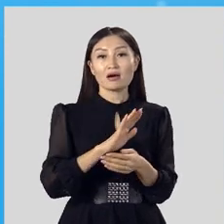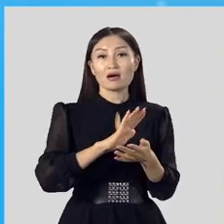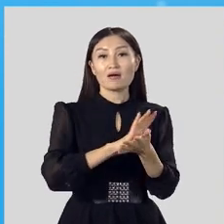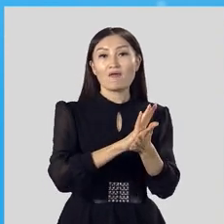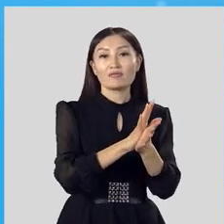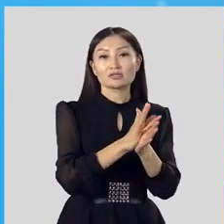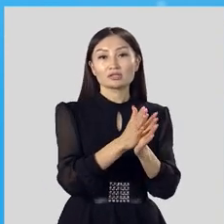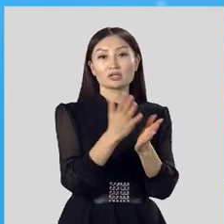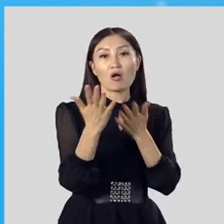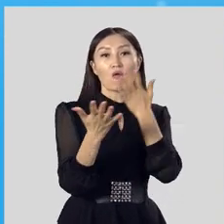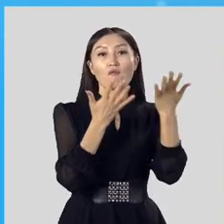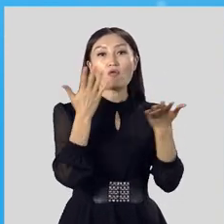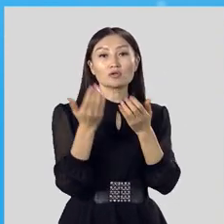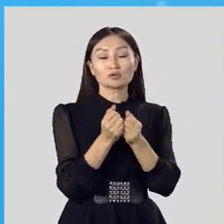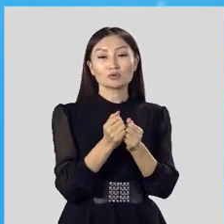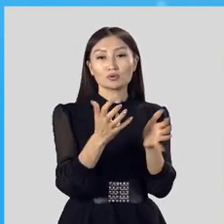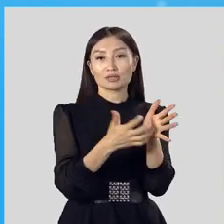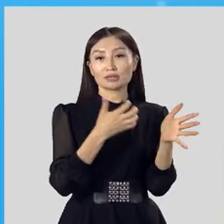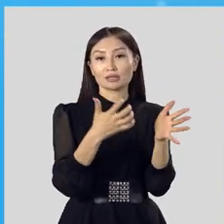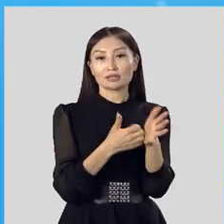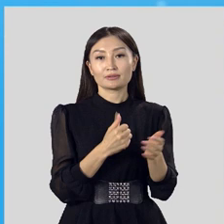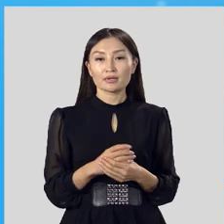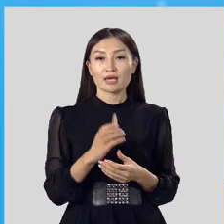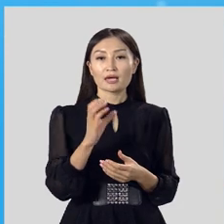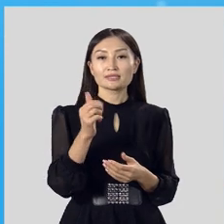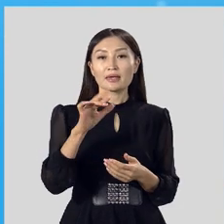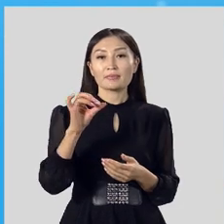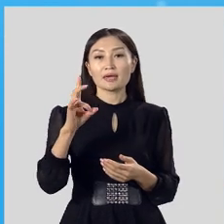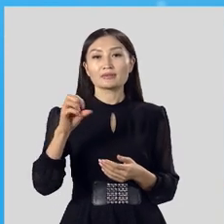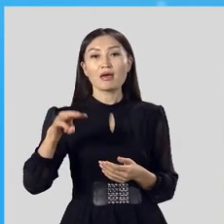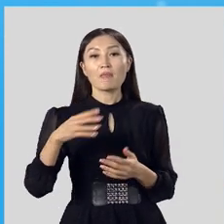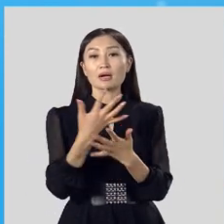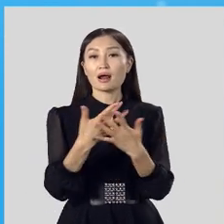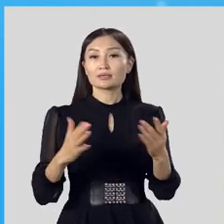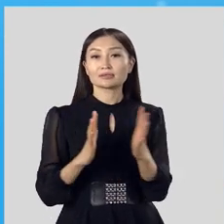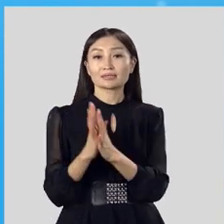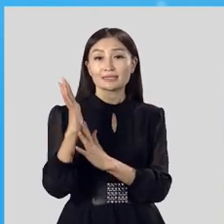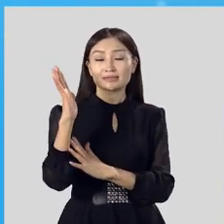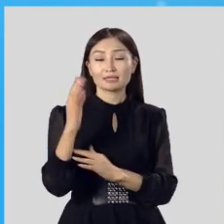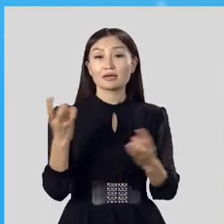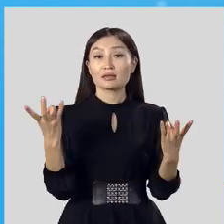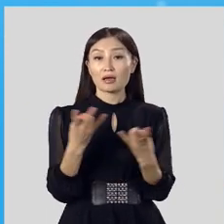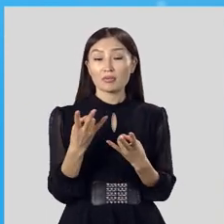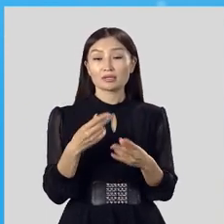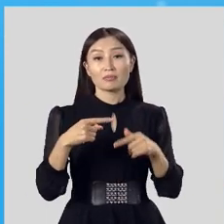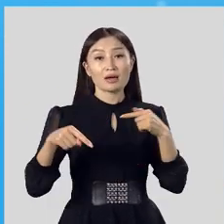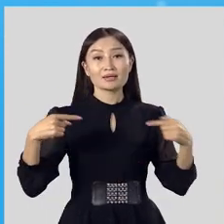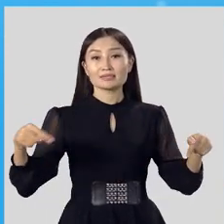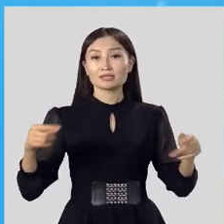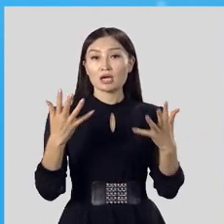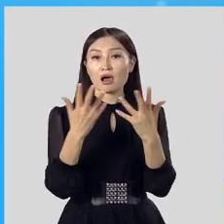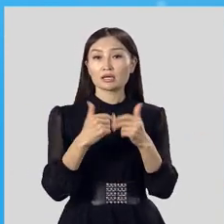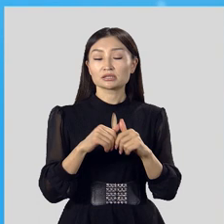вытеснила воздух, необходимый семенам для дыхания. Семенам разных растений необходимо